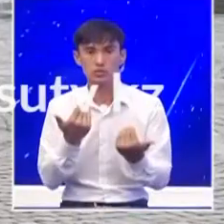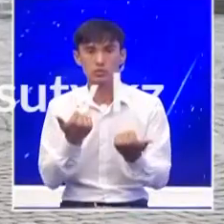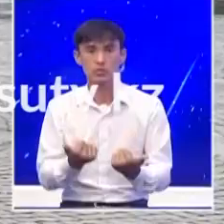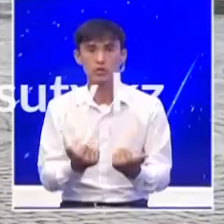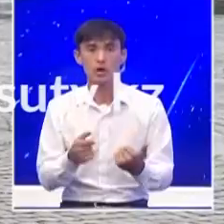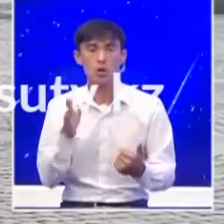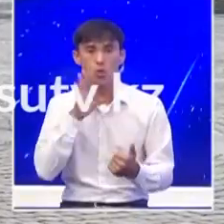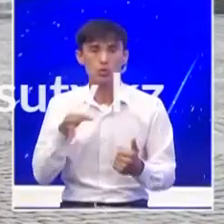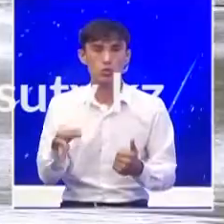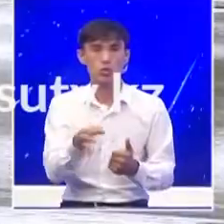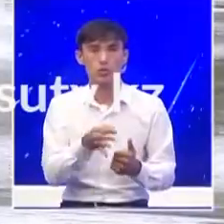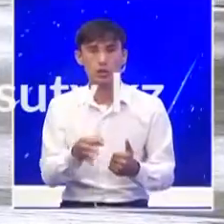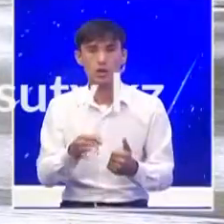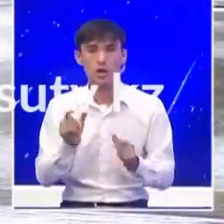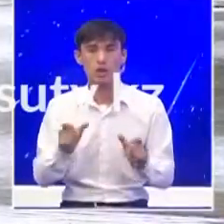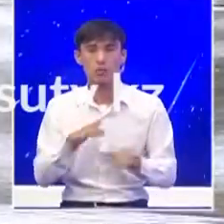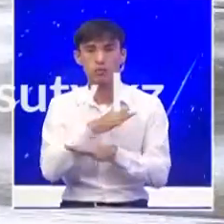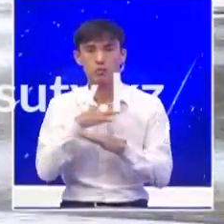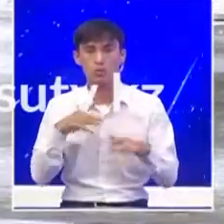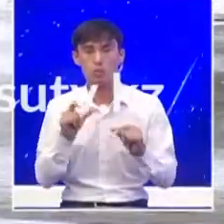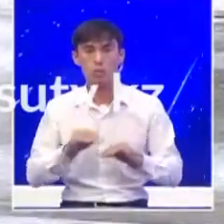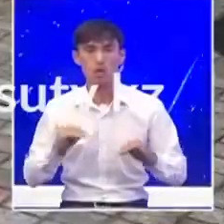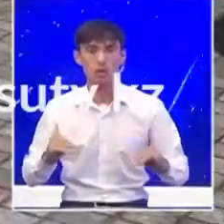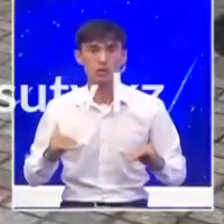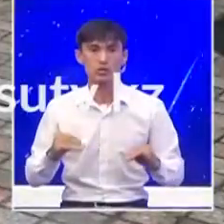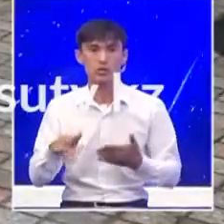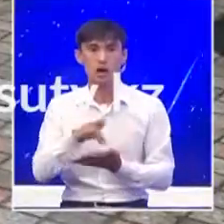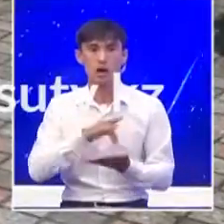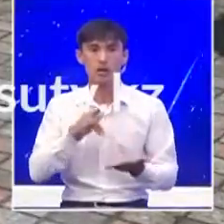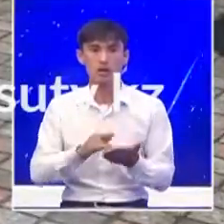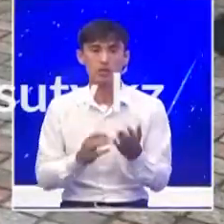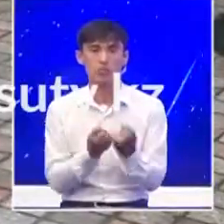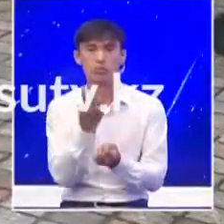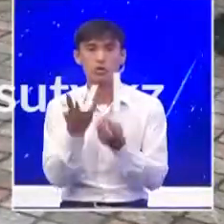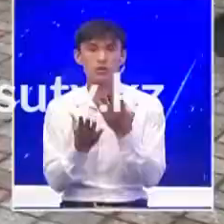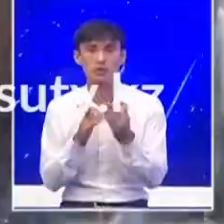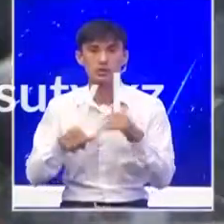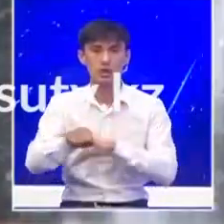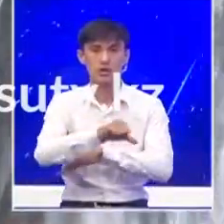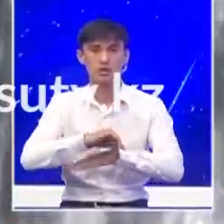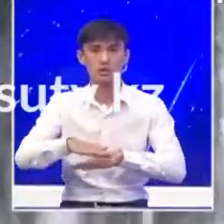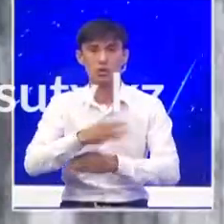өзен көлдердің жағалауларында адам көп. Тіпті балалардың өзі қаладағы субұрқақтарды жағалап жүр.